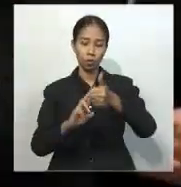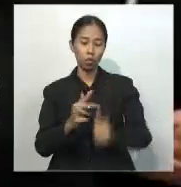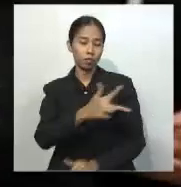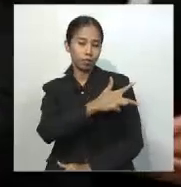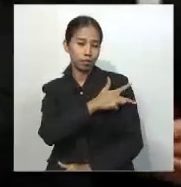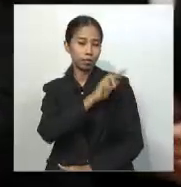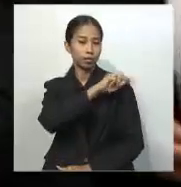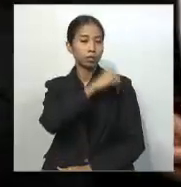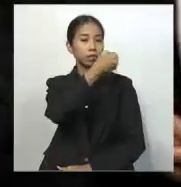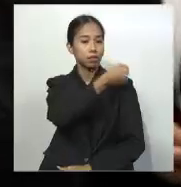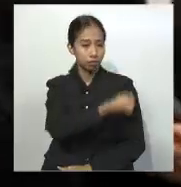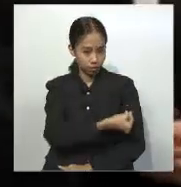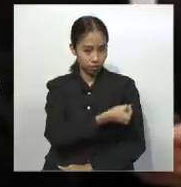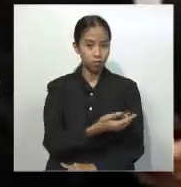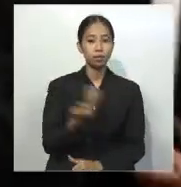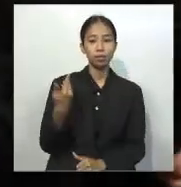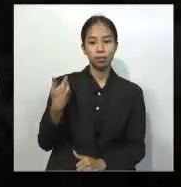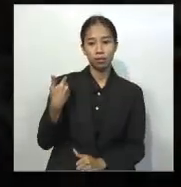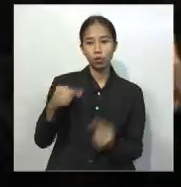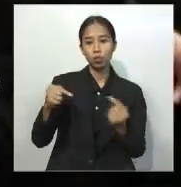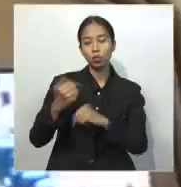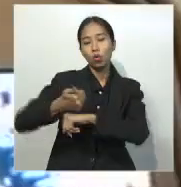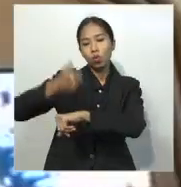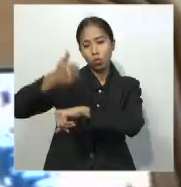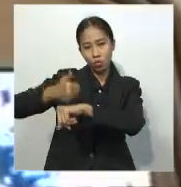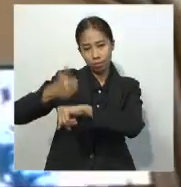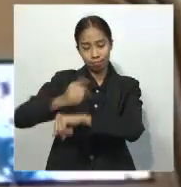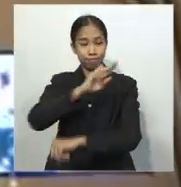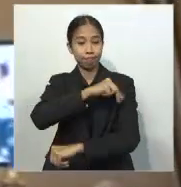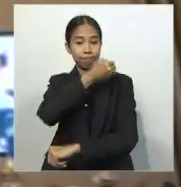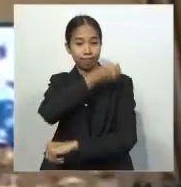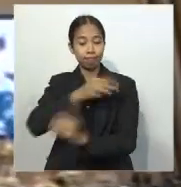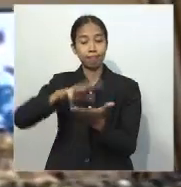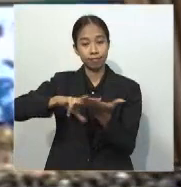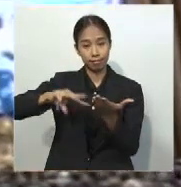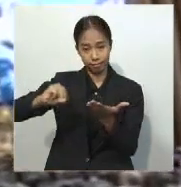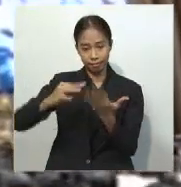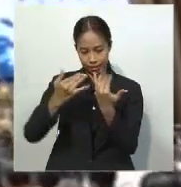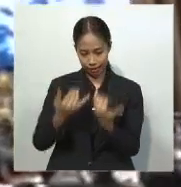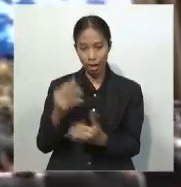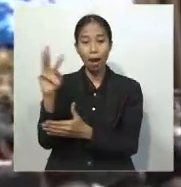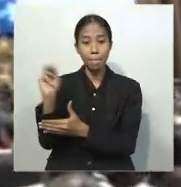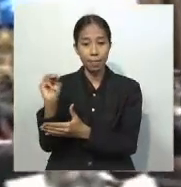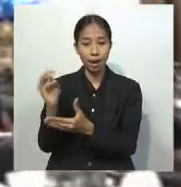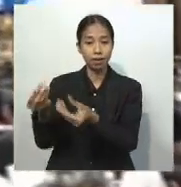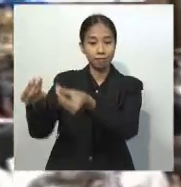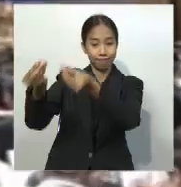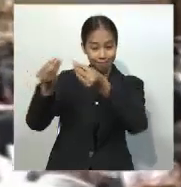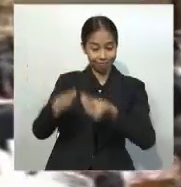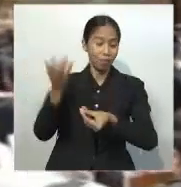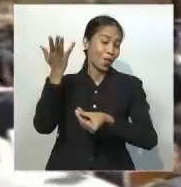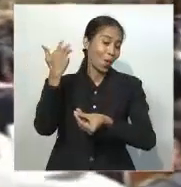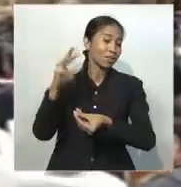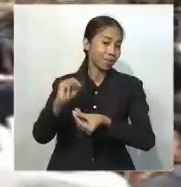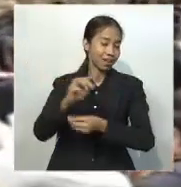แพทย์ชาญชัยพานทองวิริยกุลคณบดีคณะแพทยศาสตร์กล่าวว่าหลังจากที่ได้รับมอบไม้เคาะหัวที่หลวงพ่อคูณเคยใ